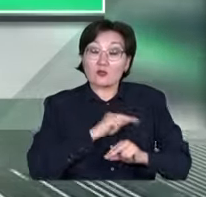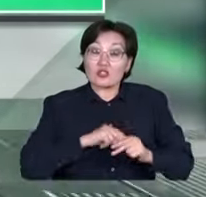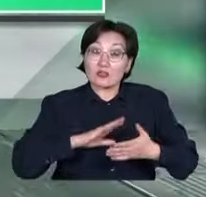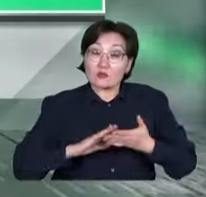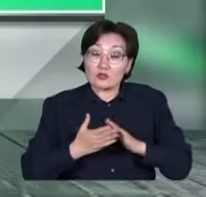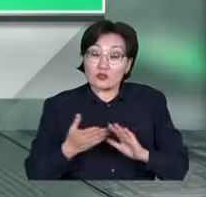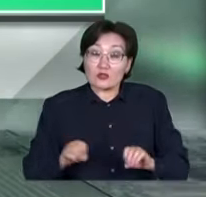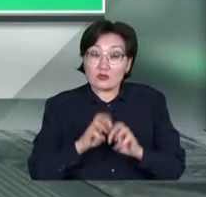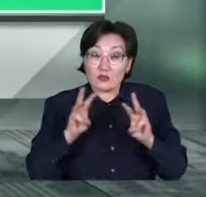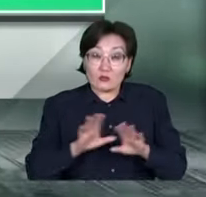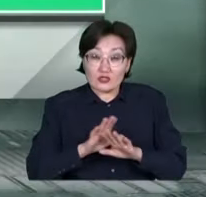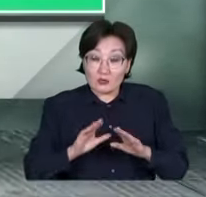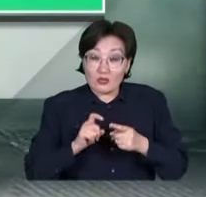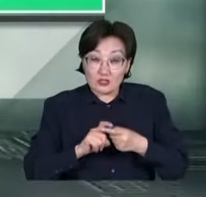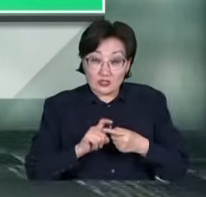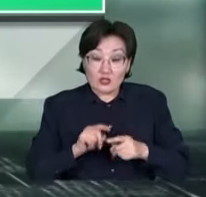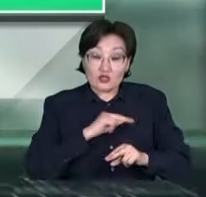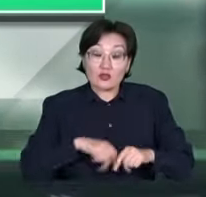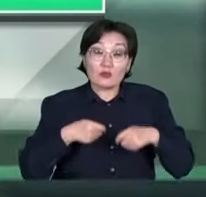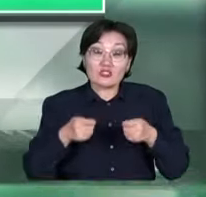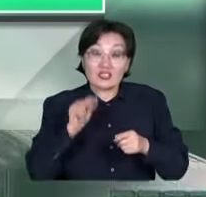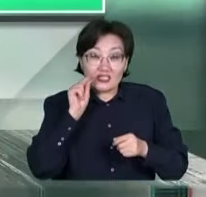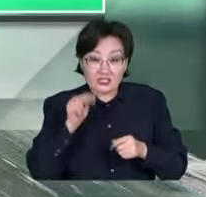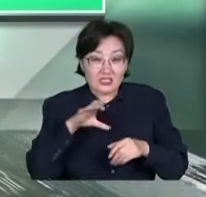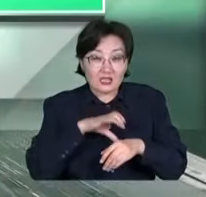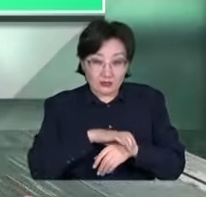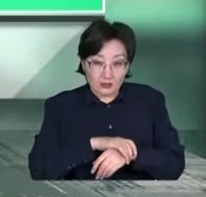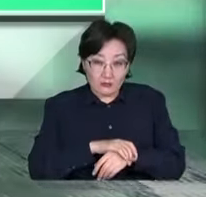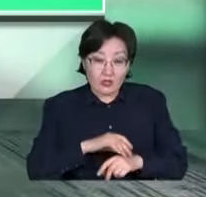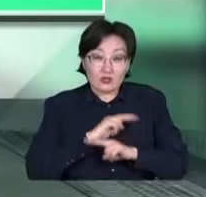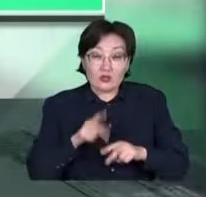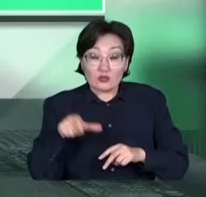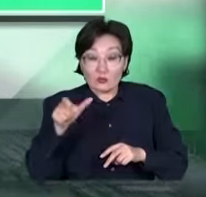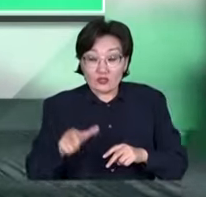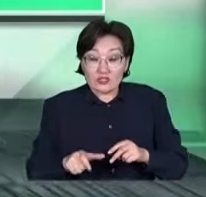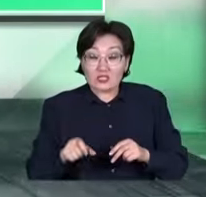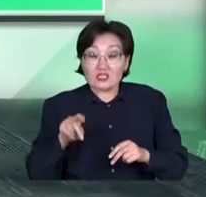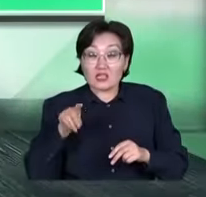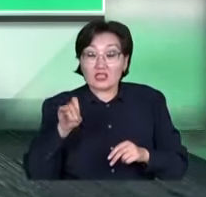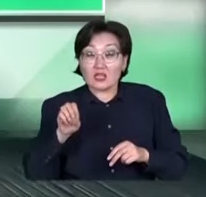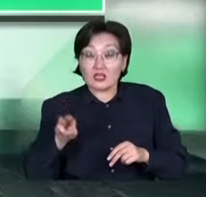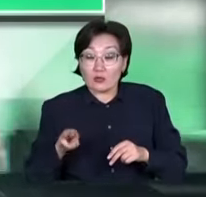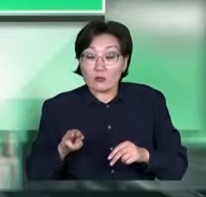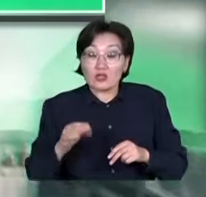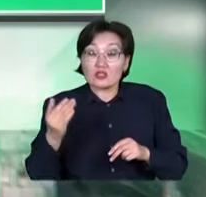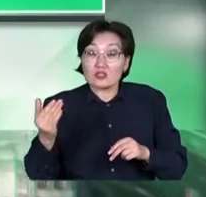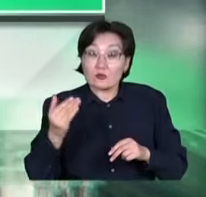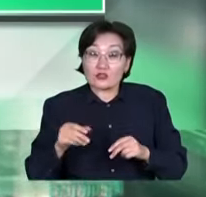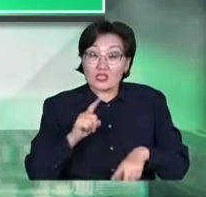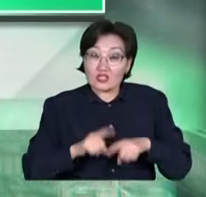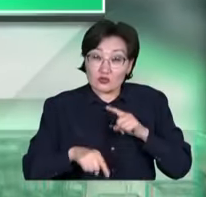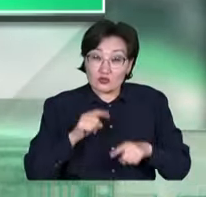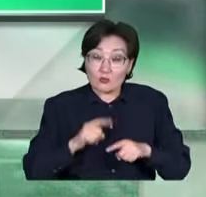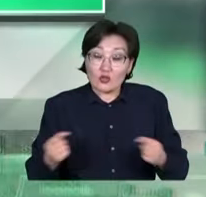жағдайының қамтамасыз етілмеуіне байланысты жұмыс берушінің кінәсін анықтады. Қаза тапқан қызметкер Салтанат Жақыбайұлы Сейітқұловтың жақын